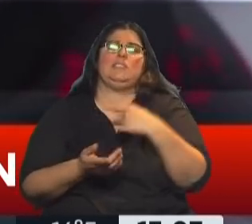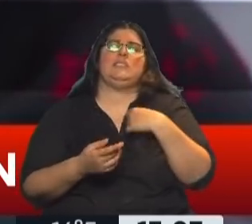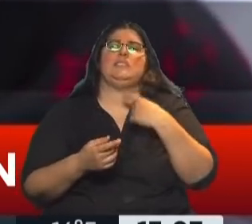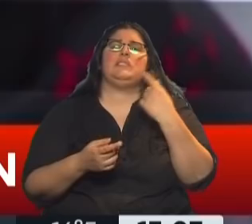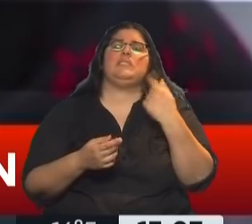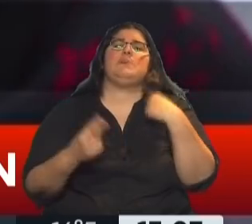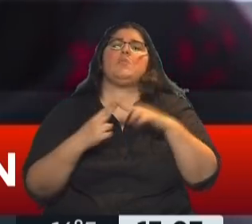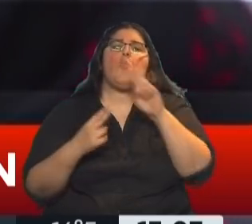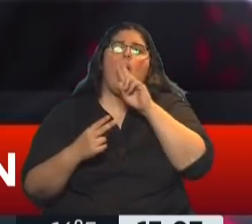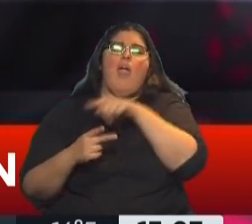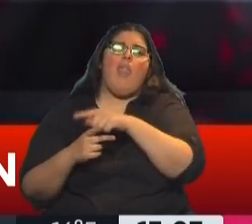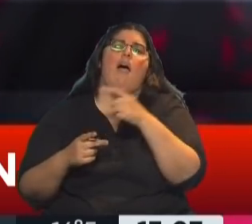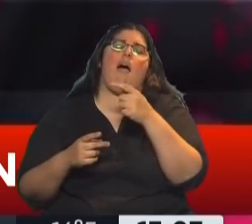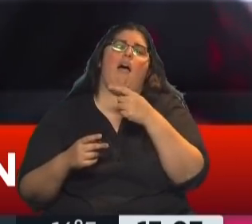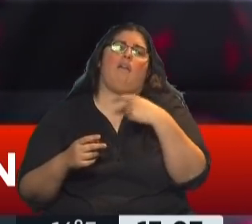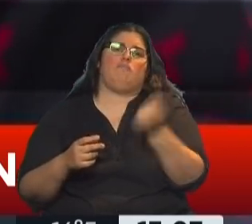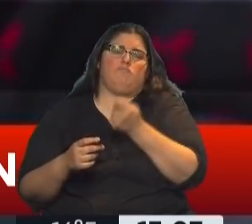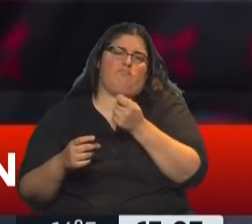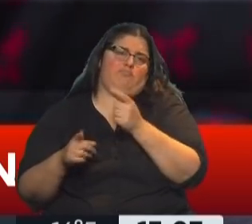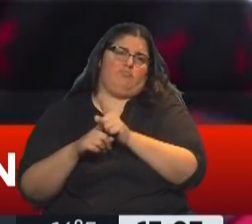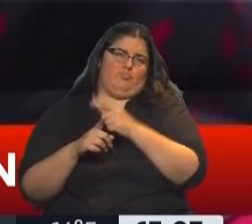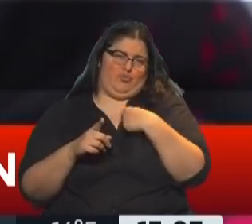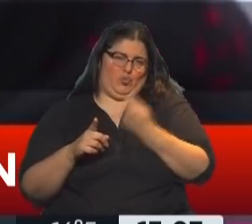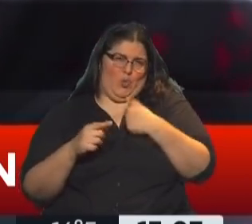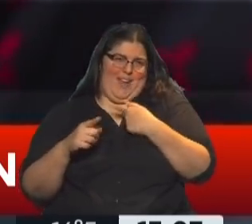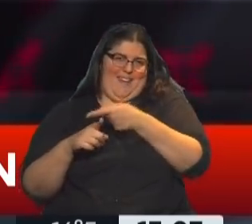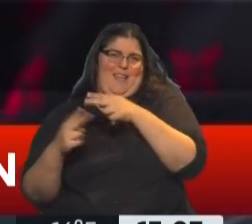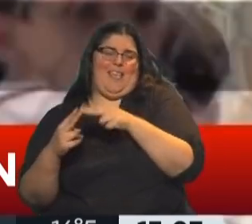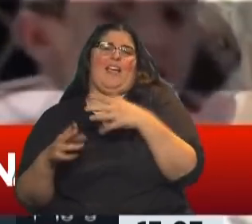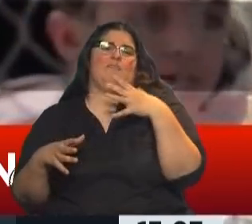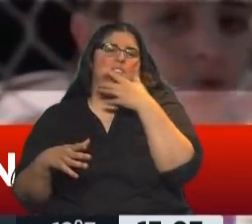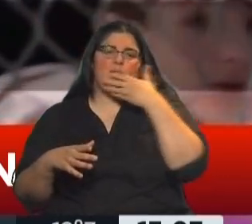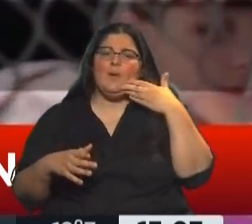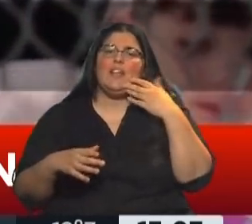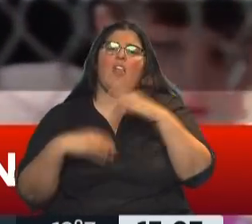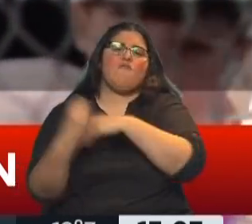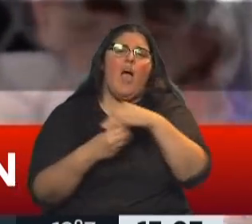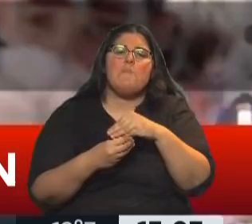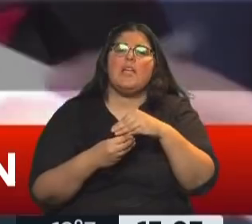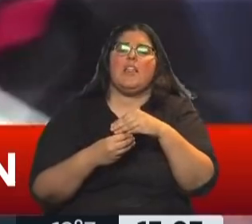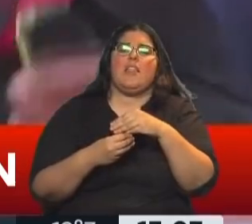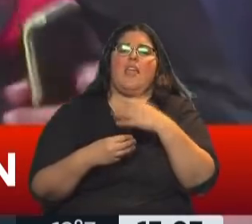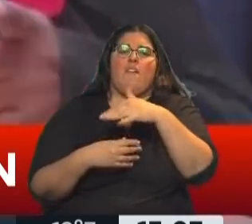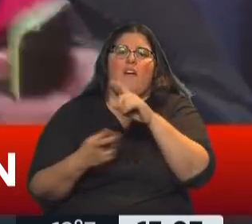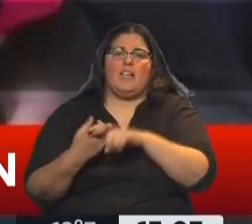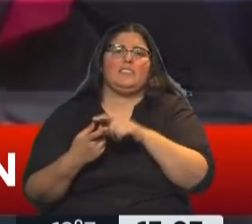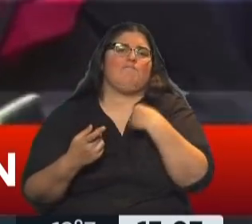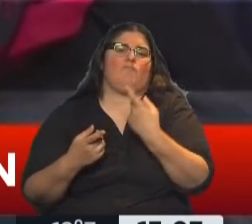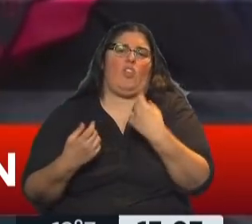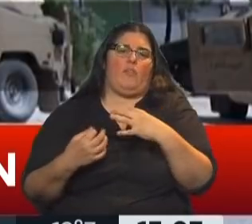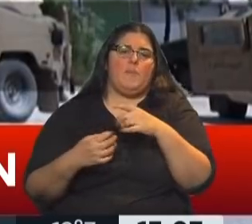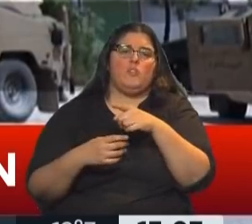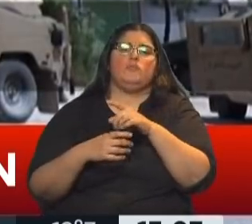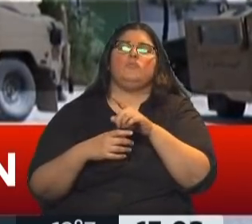می بردن در خانه 3-4 دختر از نارین بردن در خود نکاح کردن ما مجبور شدیم که خود کشیدیم. The